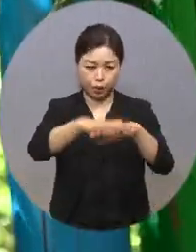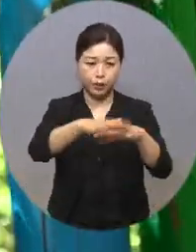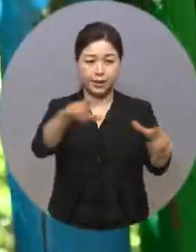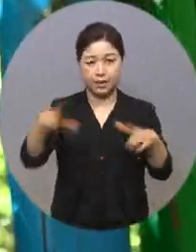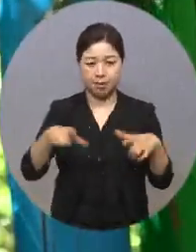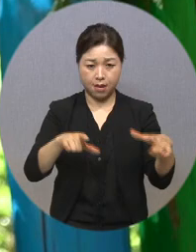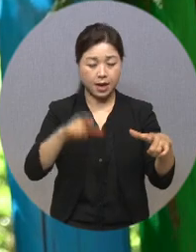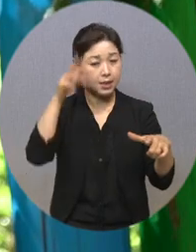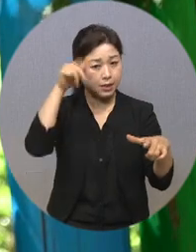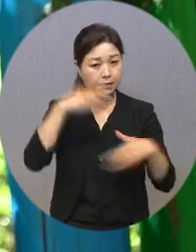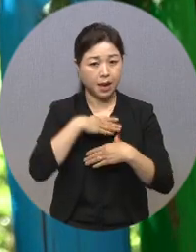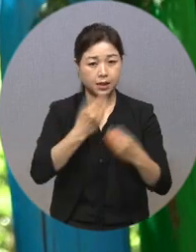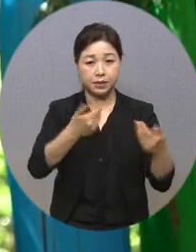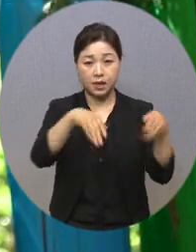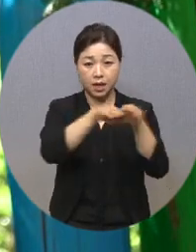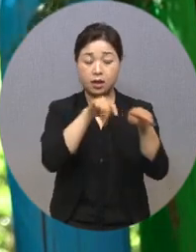농촌형